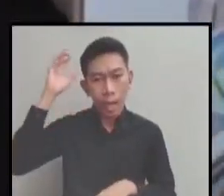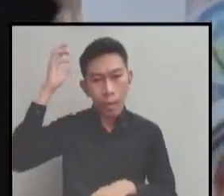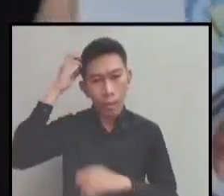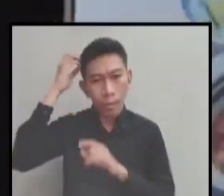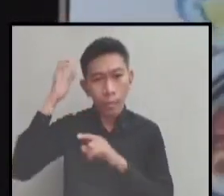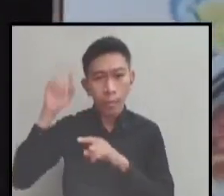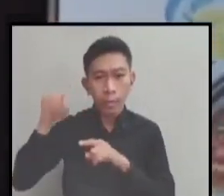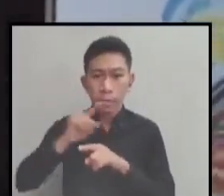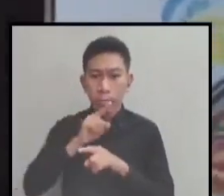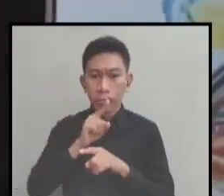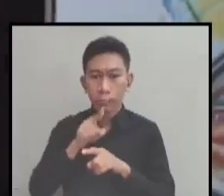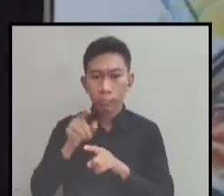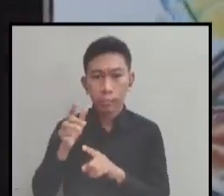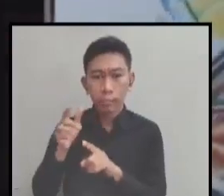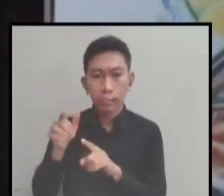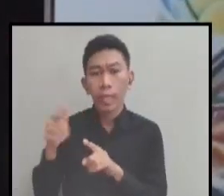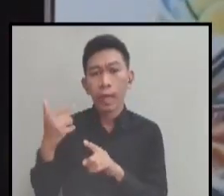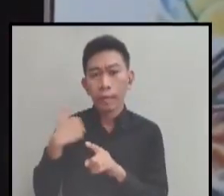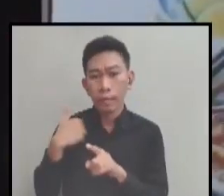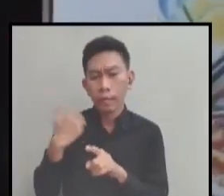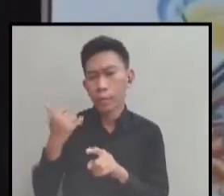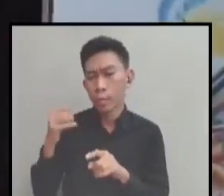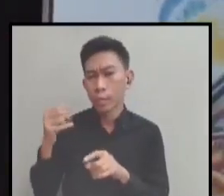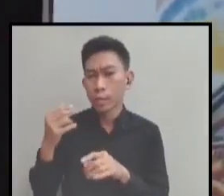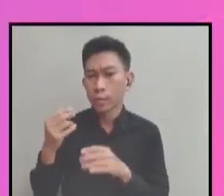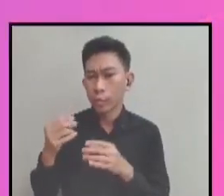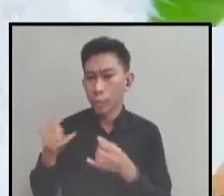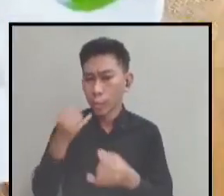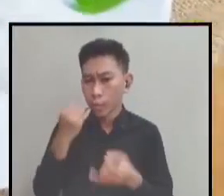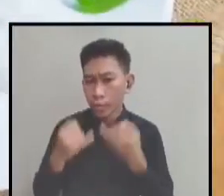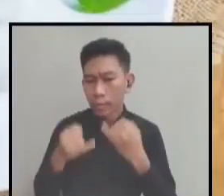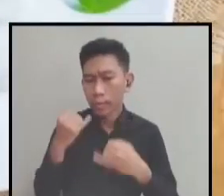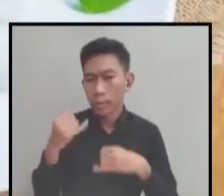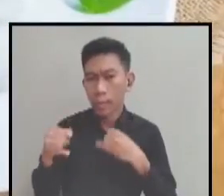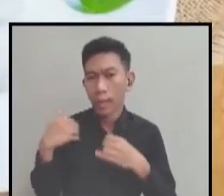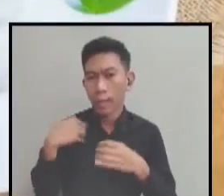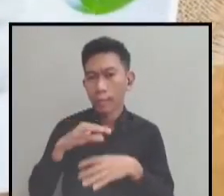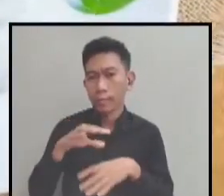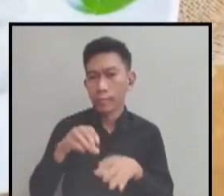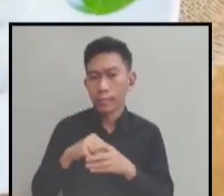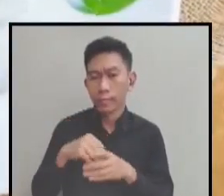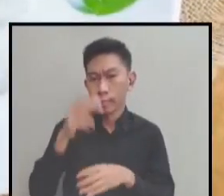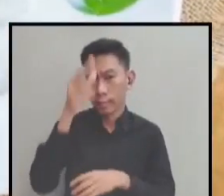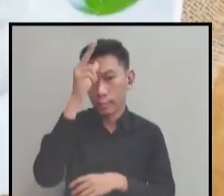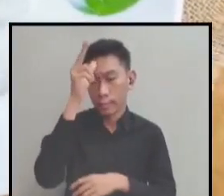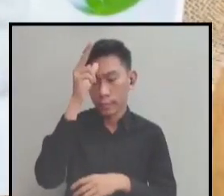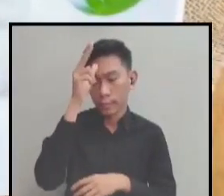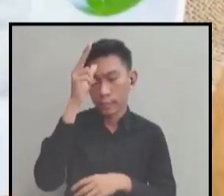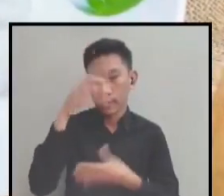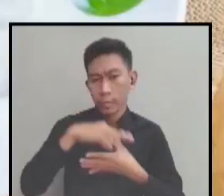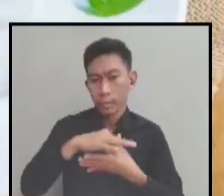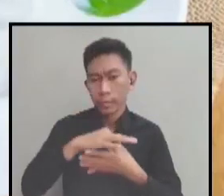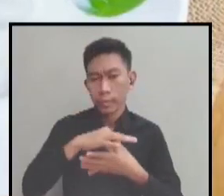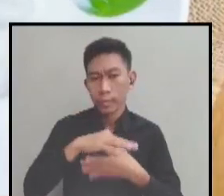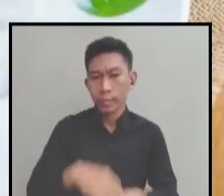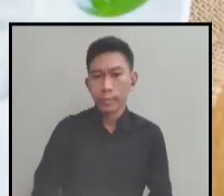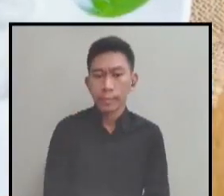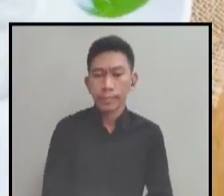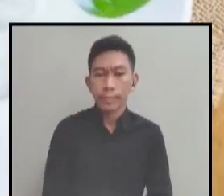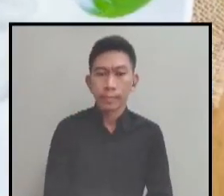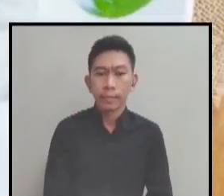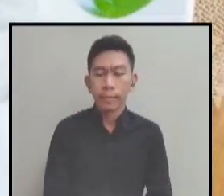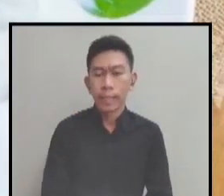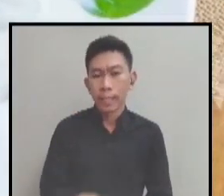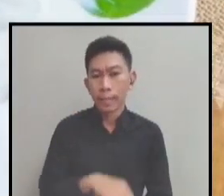ay rice noodle soup na may sahog na manok, pork or beef. Samantala, rice noodle soup din ang favorite food ng mga taga